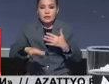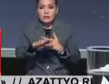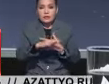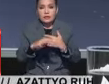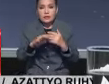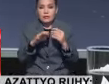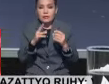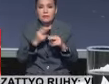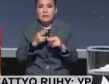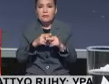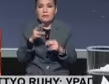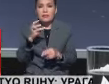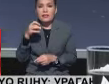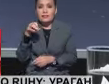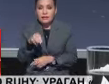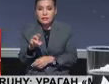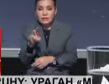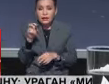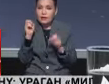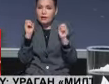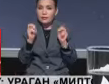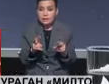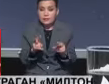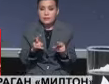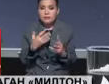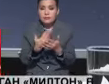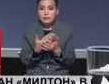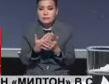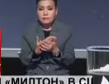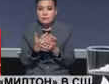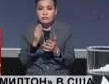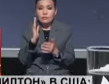содержанию метана, опасных по метану, мы